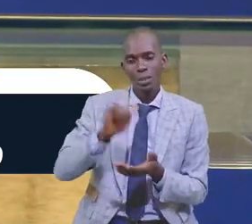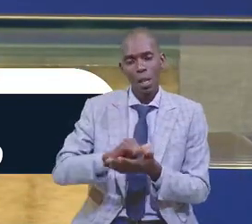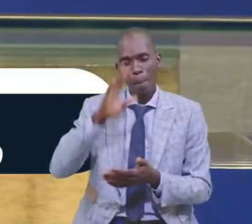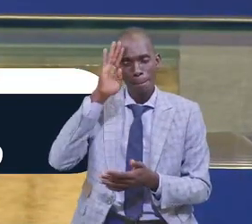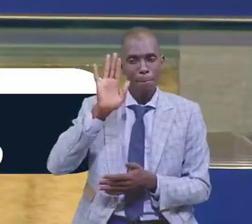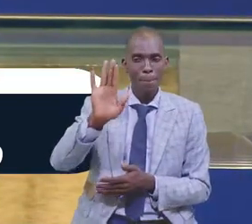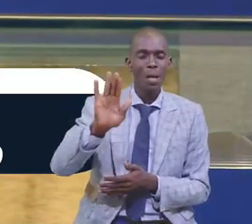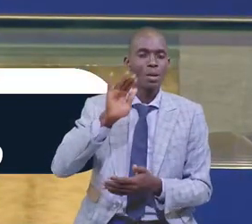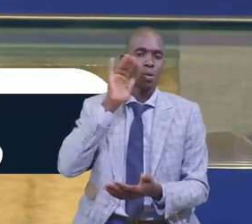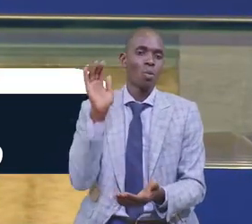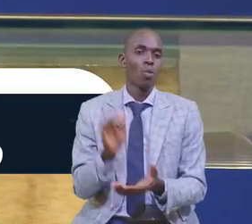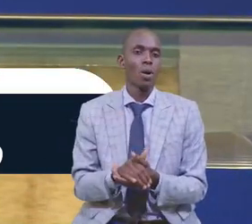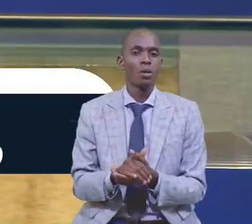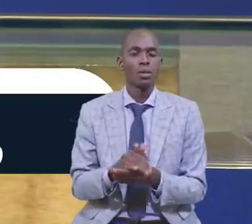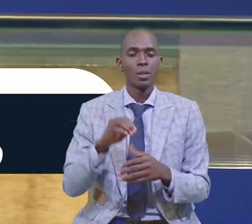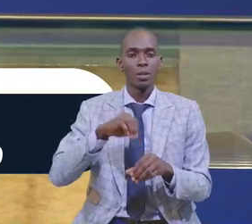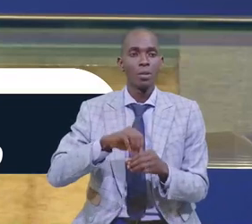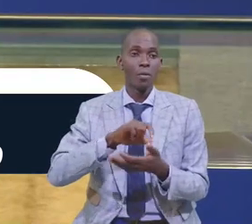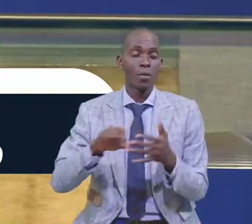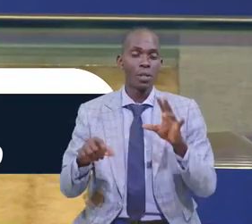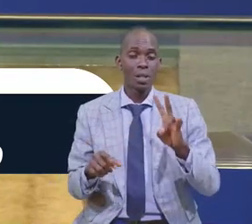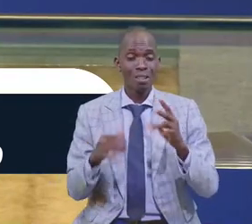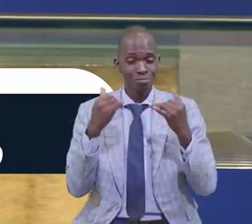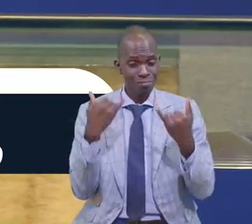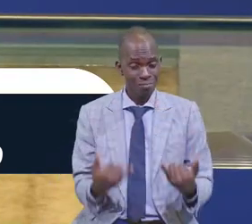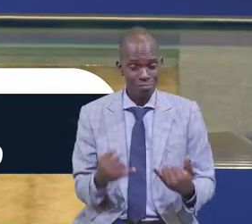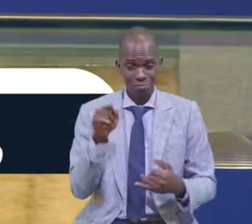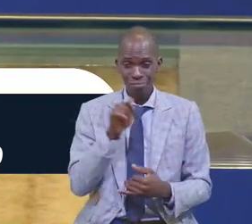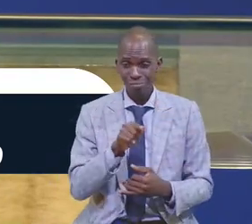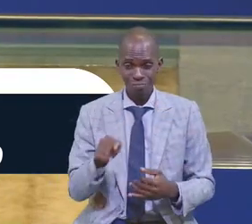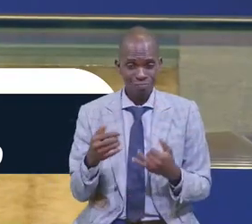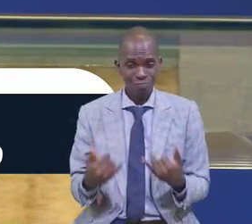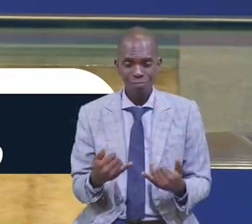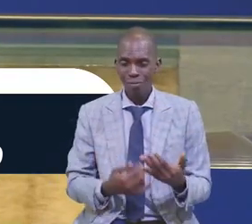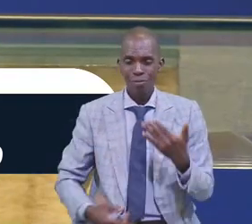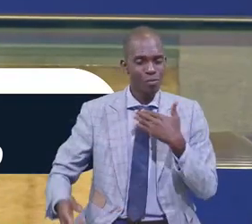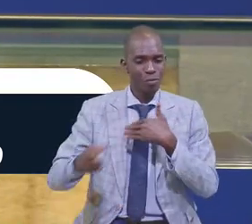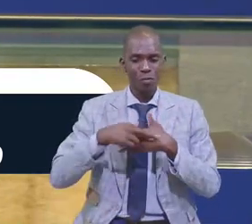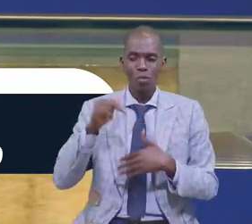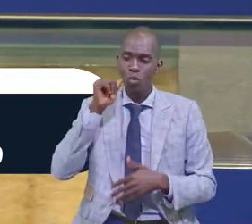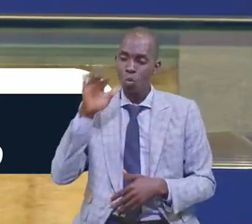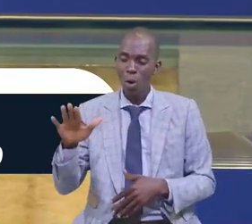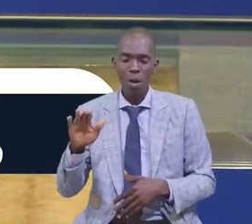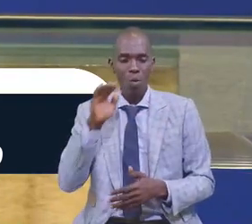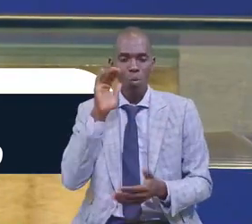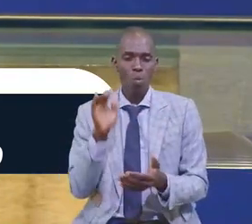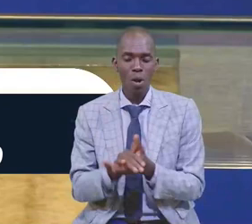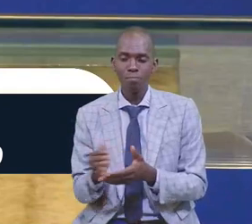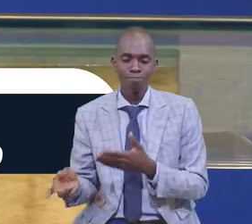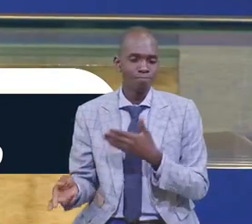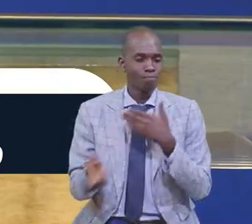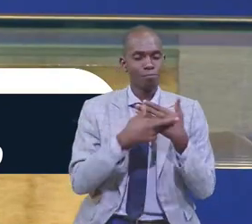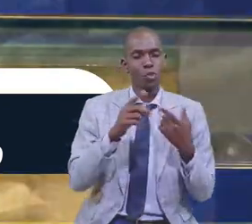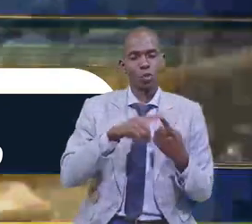mari. » Verset 7. Maintenant, rends la femme de cet homme, car il